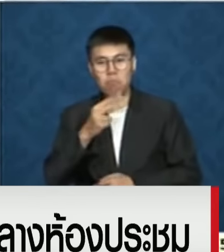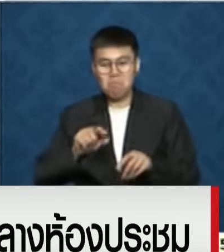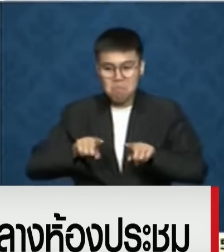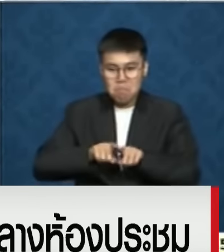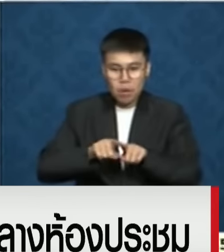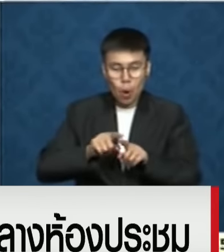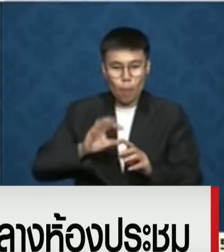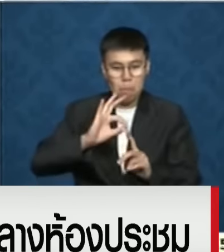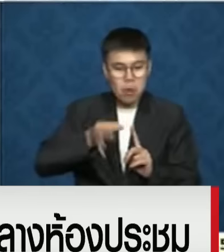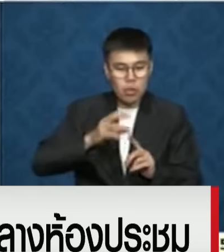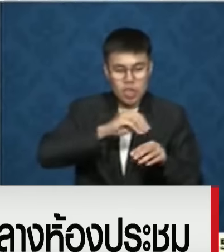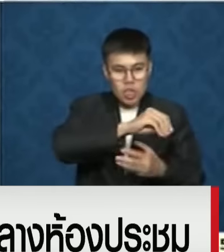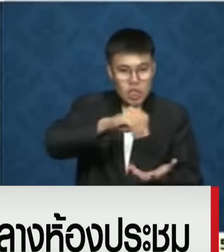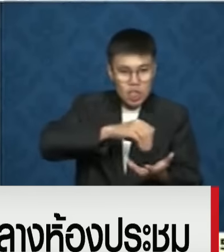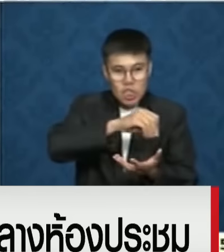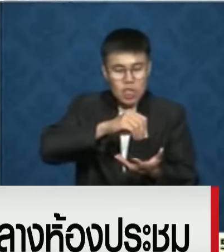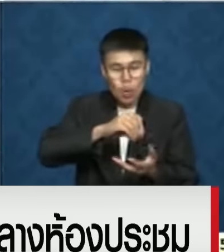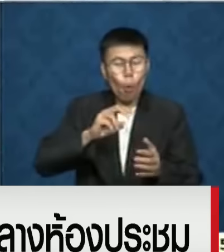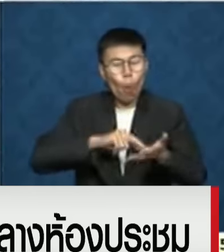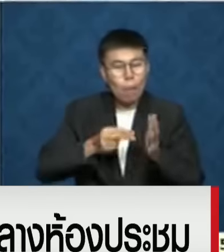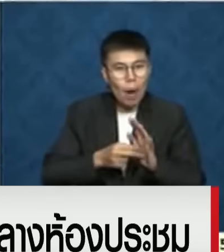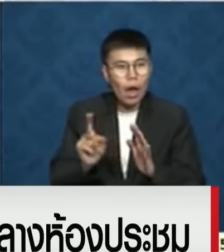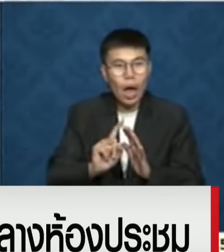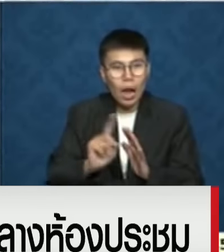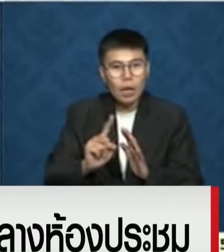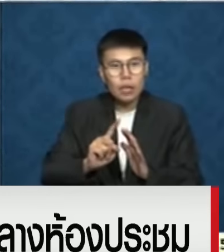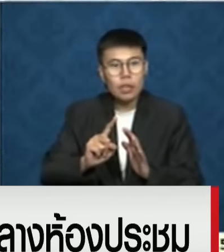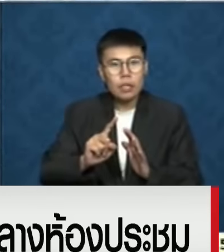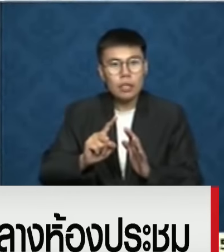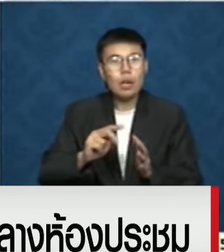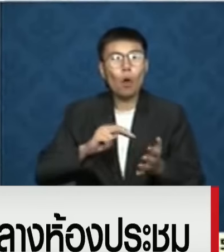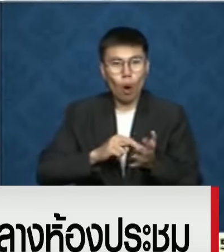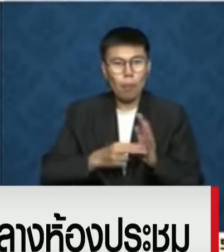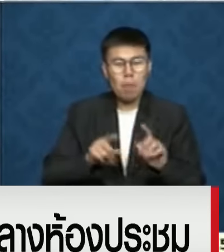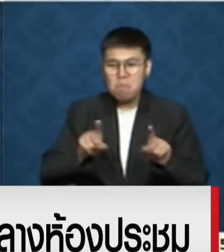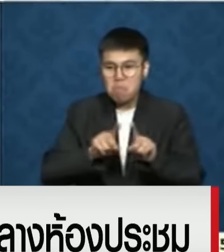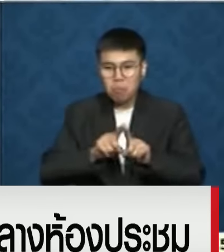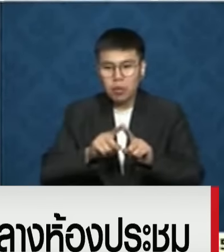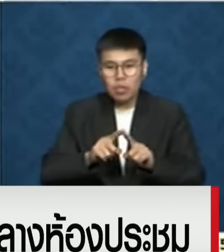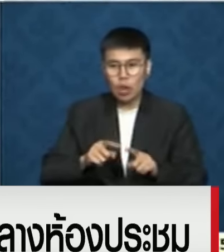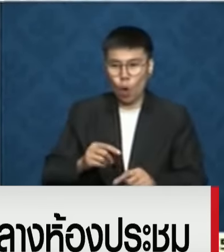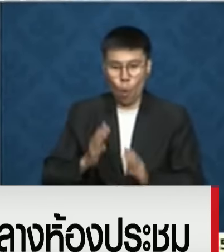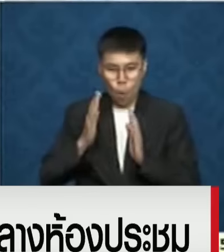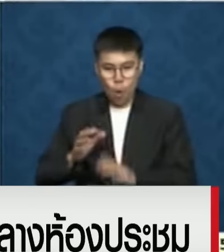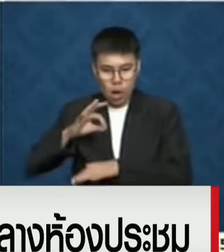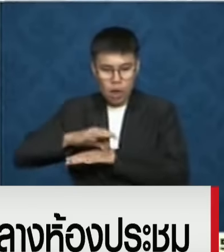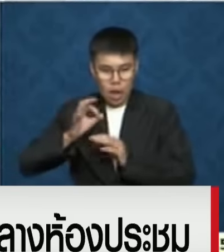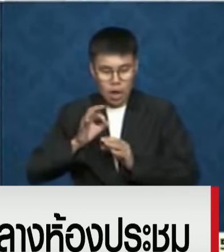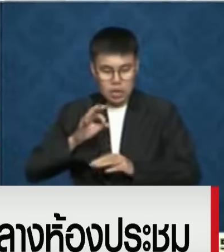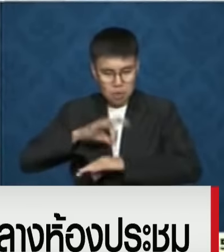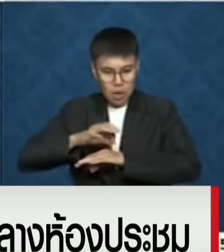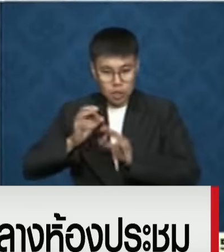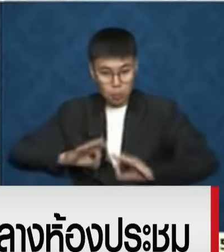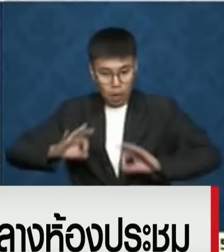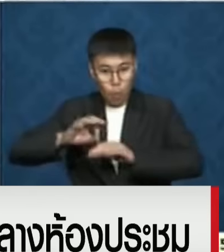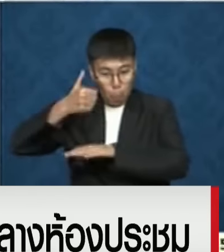มีมีเจ้าหน้าที่ที่เฉพาะทางมาดูแลแทนหรือเปล่าแล้วก็พูดไปถึงเรื่องปัญหาคุกคำทางเพศเด็กนักเรียนพอคุณ